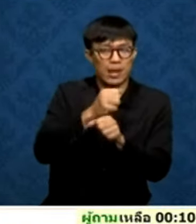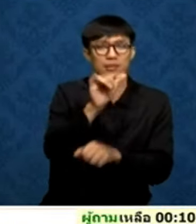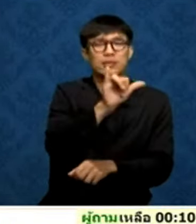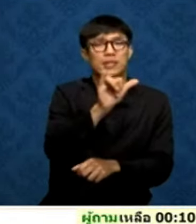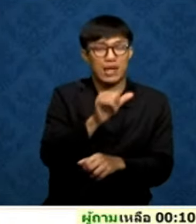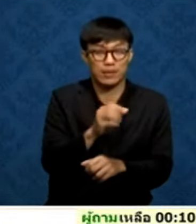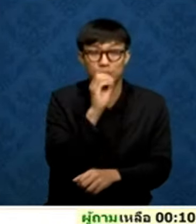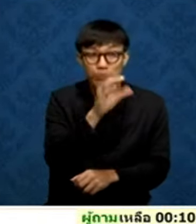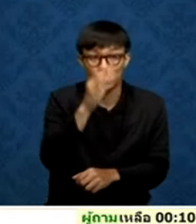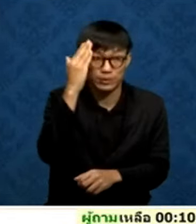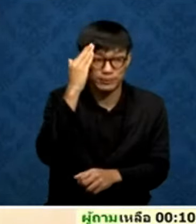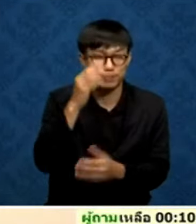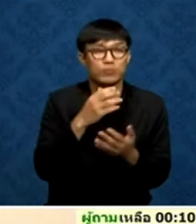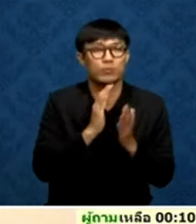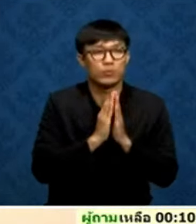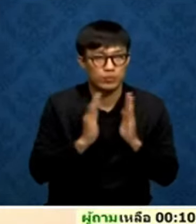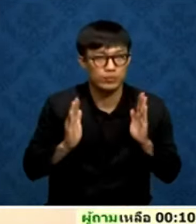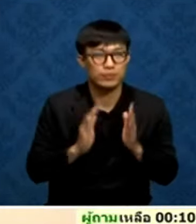ครับ